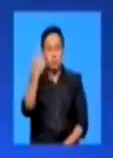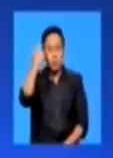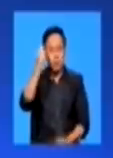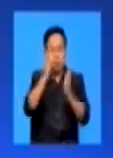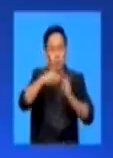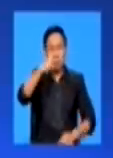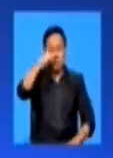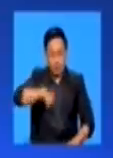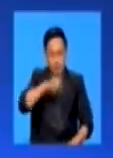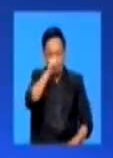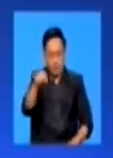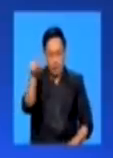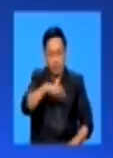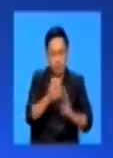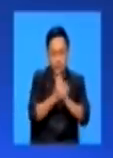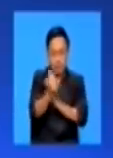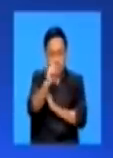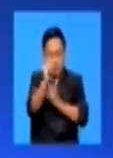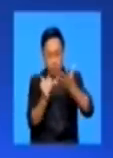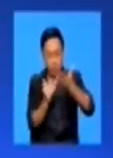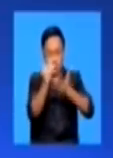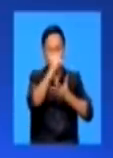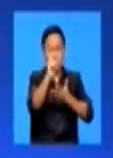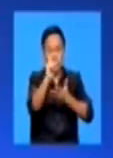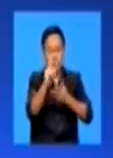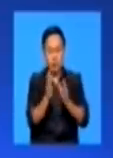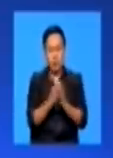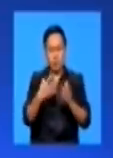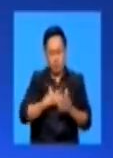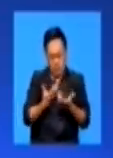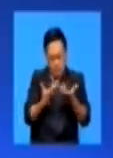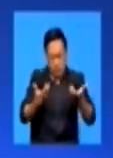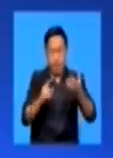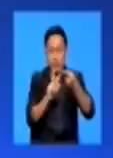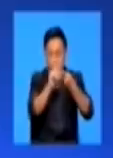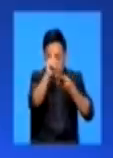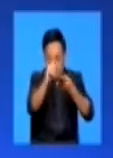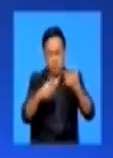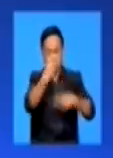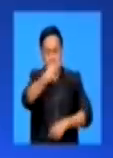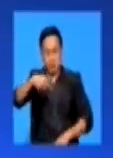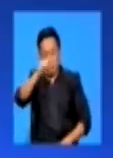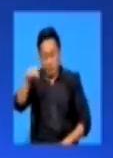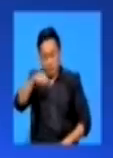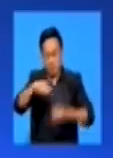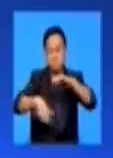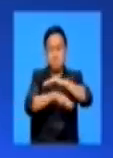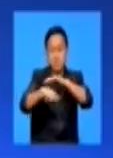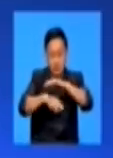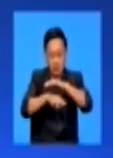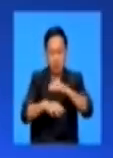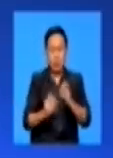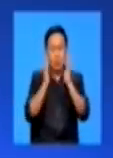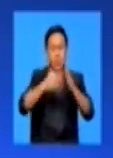ปได้ถึงแค่ไหนผมอยากให้แยกแยะนิดนะครับว่ามันเป็นภาษาอังกฤษขั้นพื้นฐาน1อันนะพื้นฐานก็คือชนทั่วไป